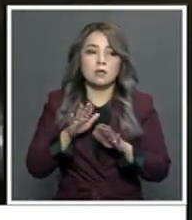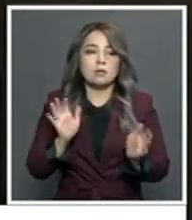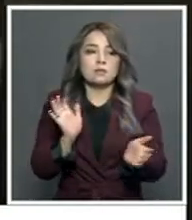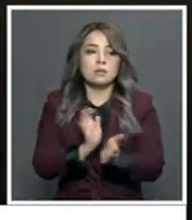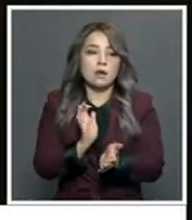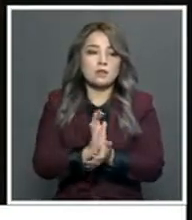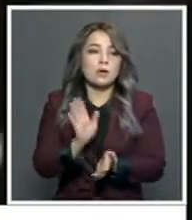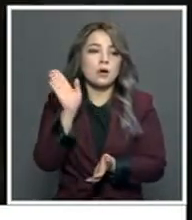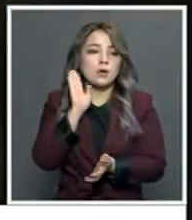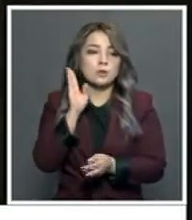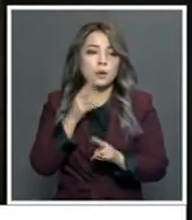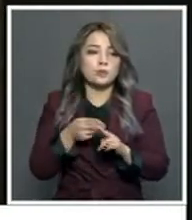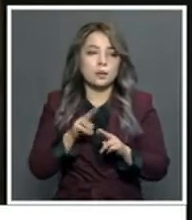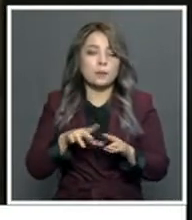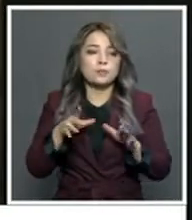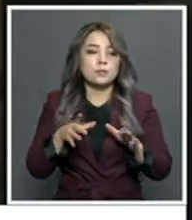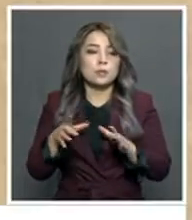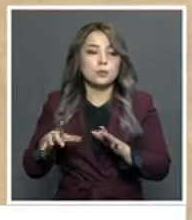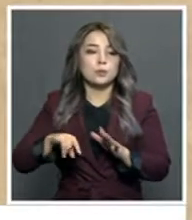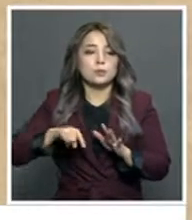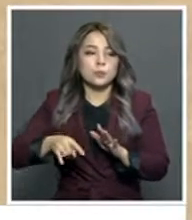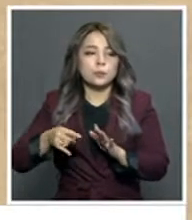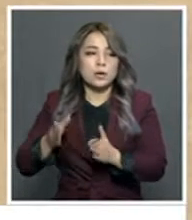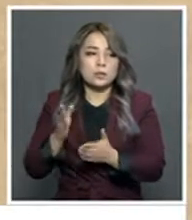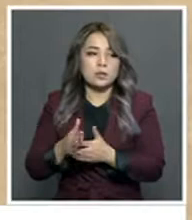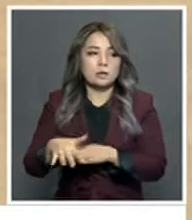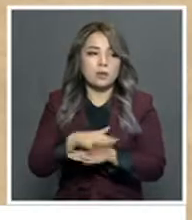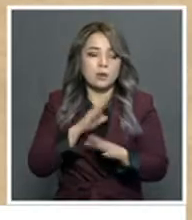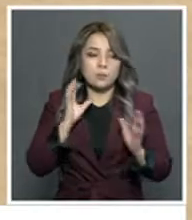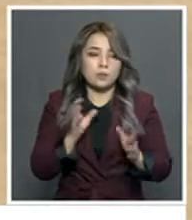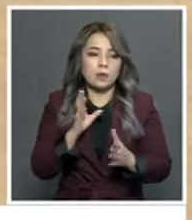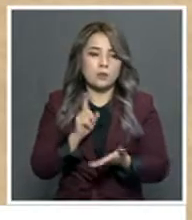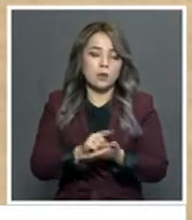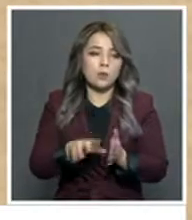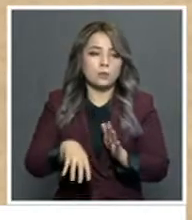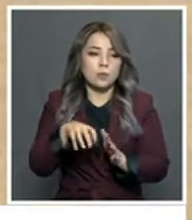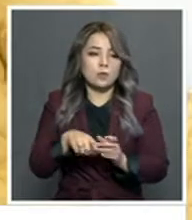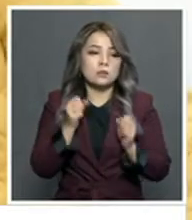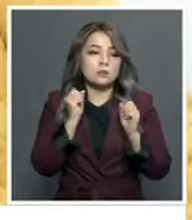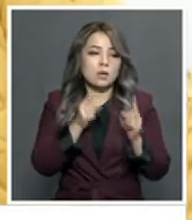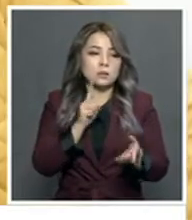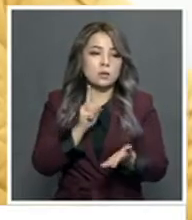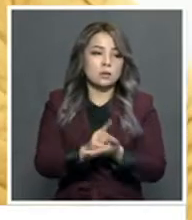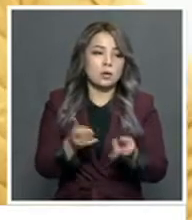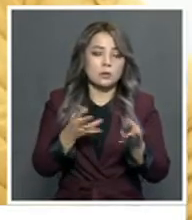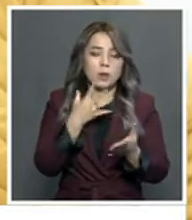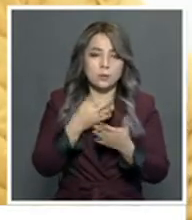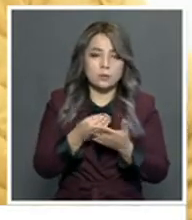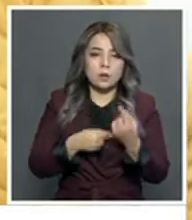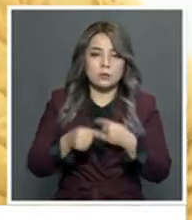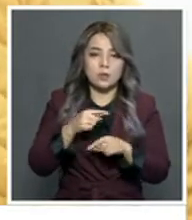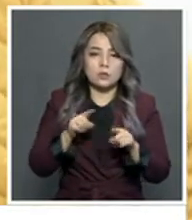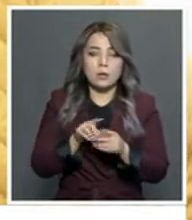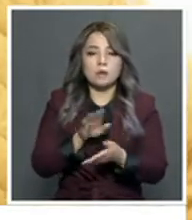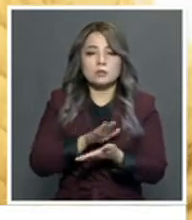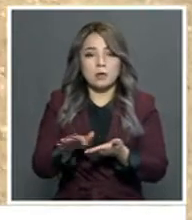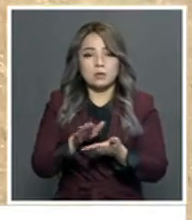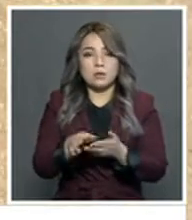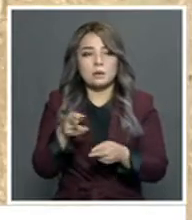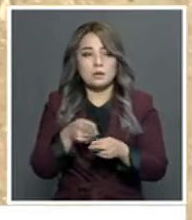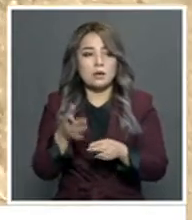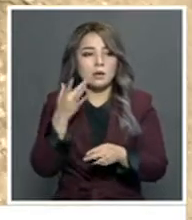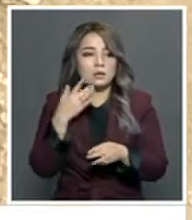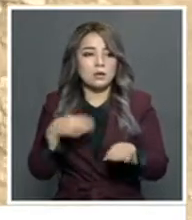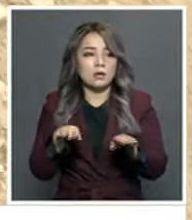су, қолқан ғабат, тәрі жүйесін күтіп ұстауы тиіс мекеме әлі белгіленбепті. Сондықтан тұрғындар өз күштерімен қанша тазаласа да жиі